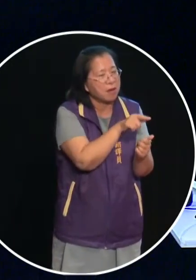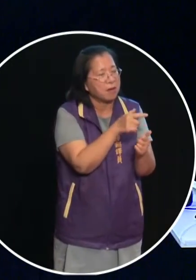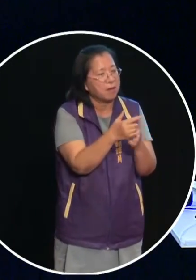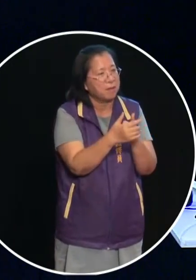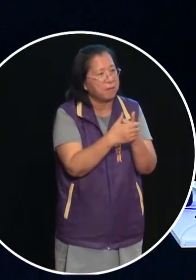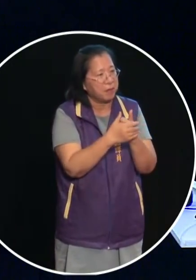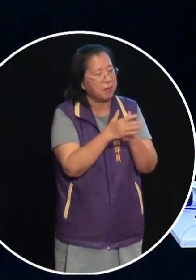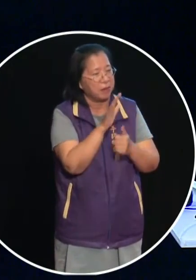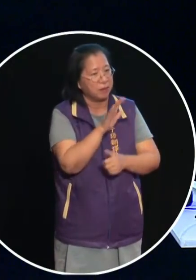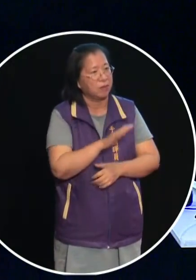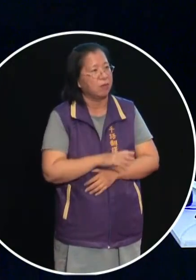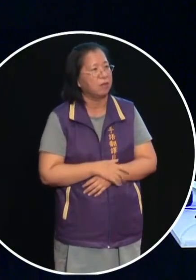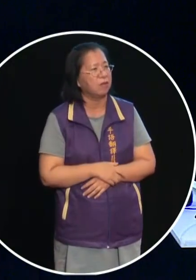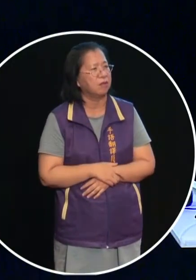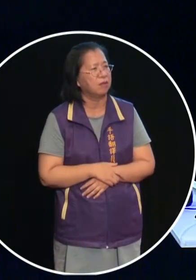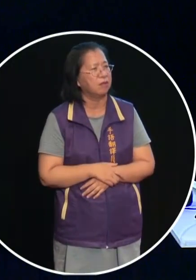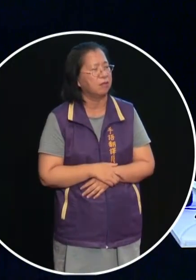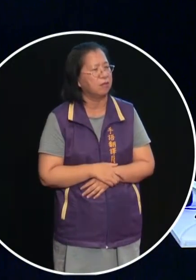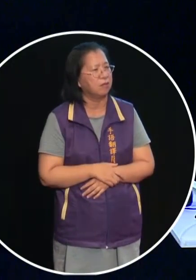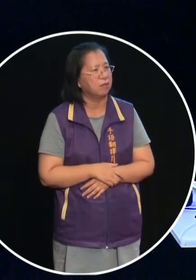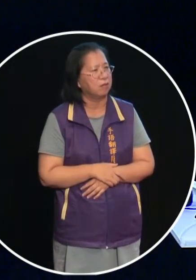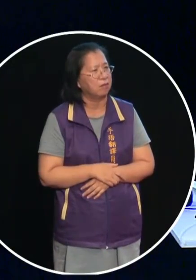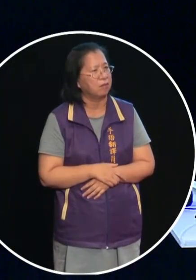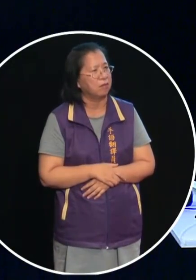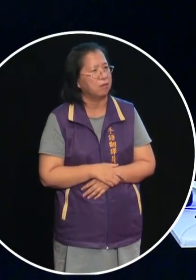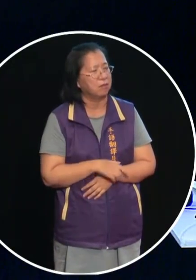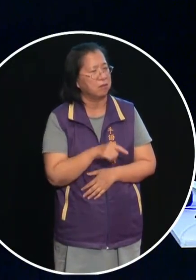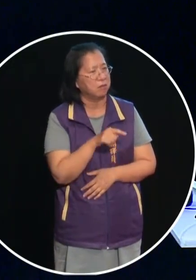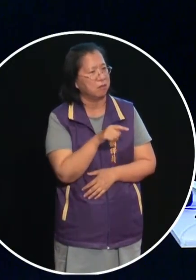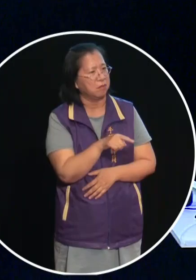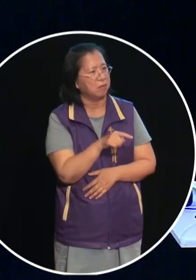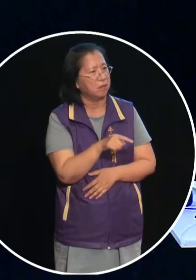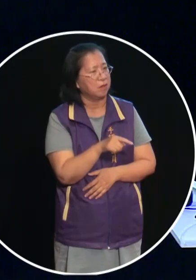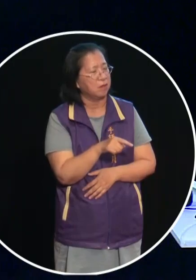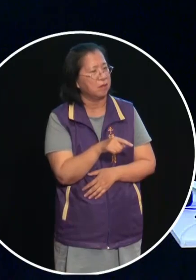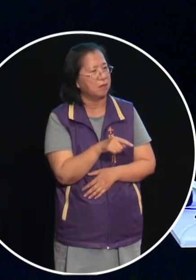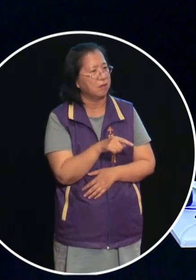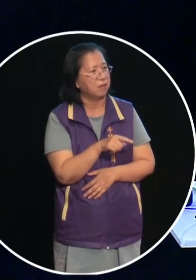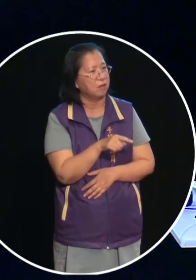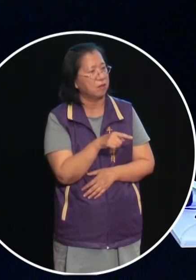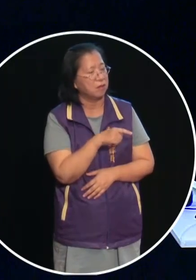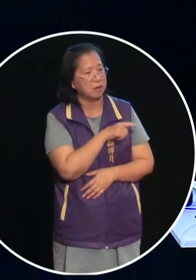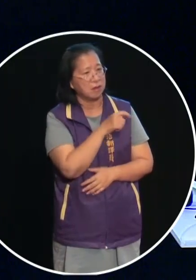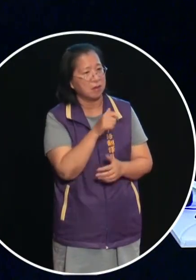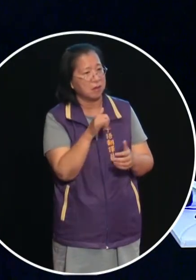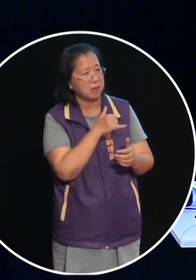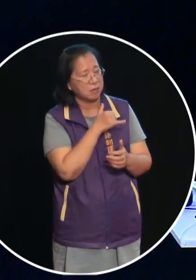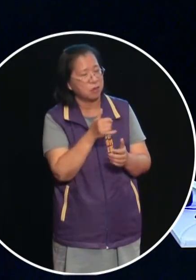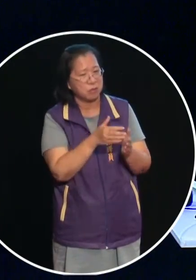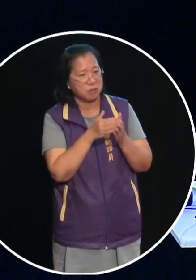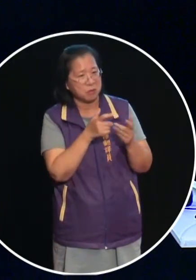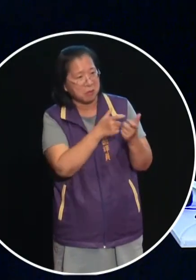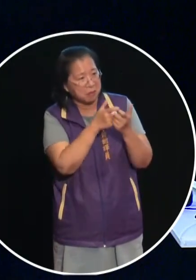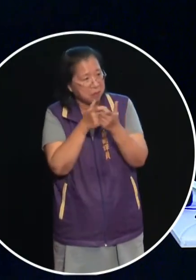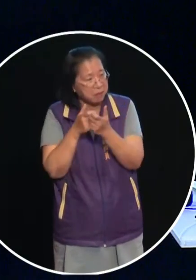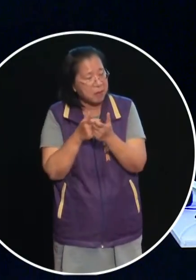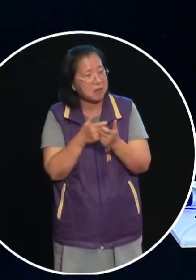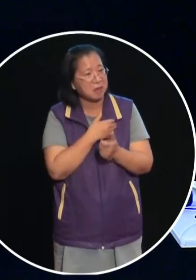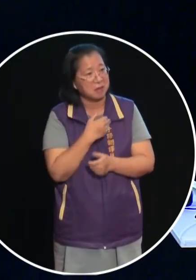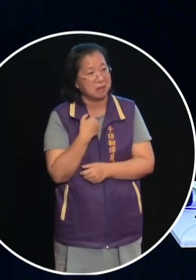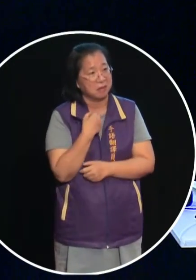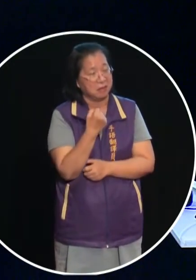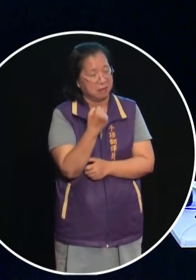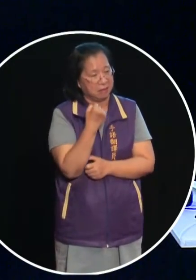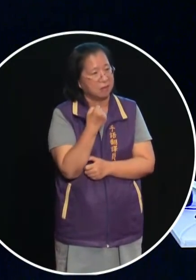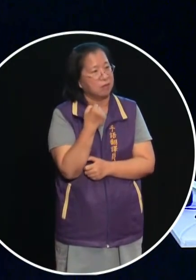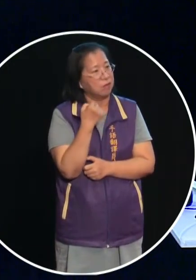源。我觉得这个部分是还讲是资金的部分当然会有，不过这个看每个议员的需要，不过人力资源的部分是我